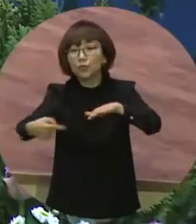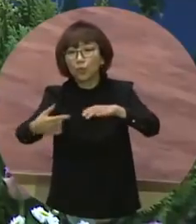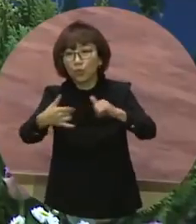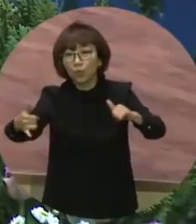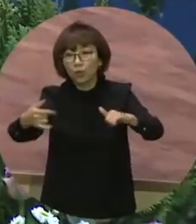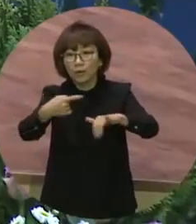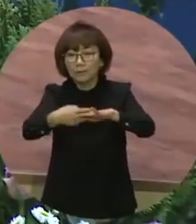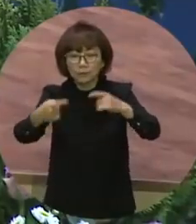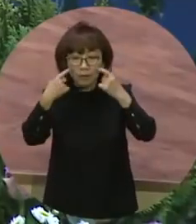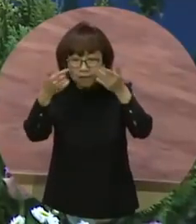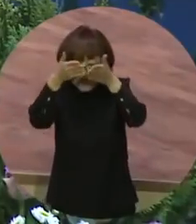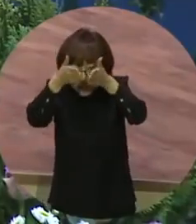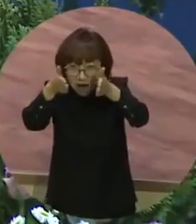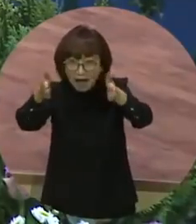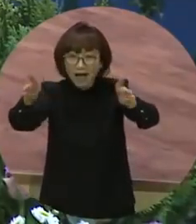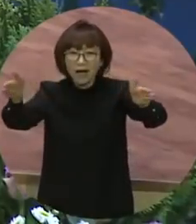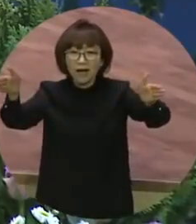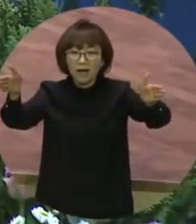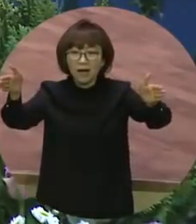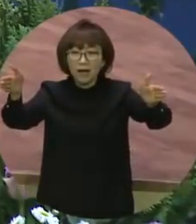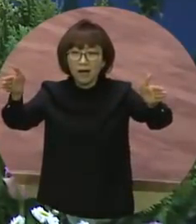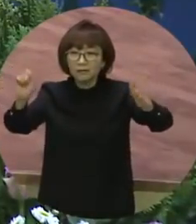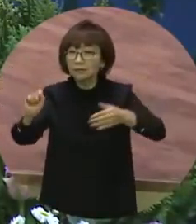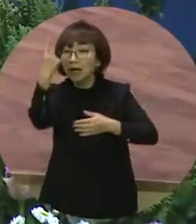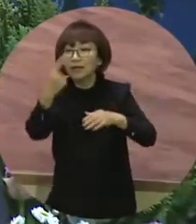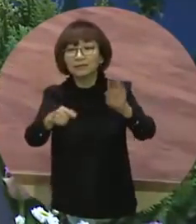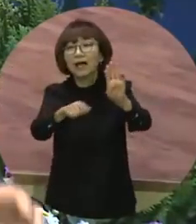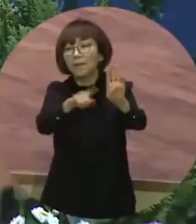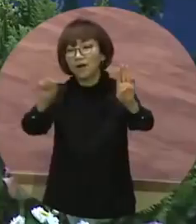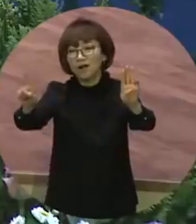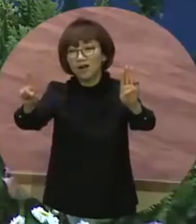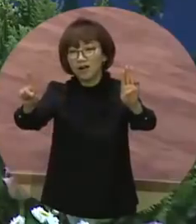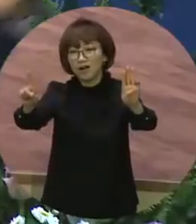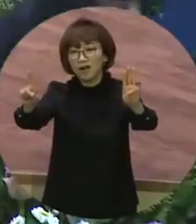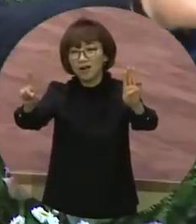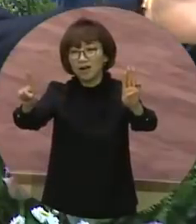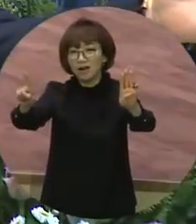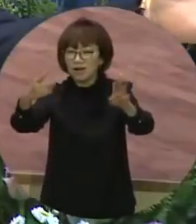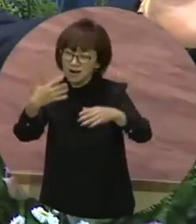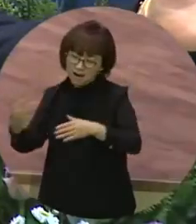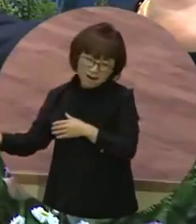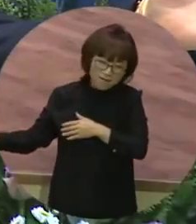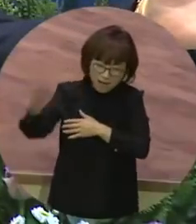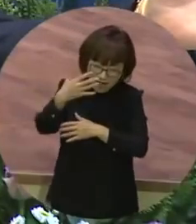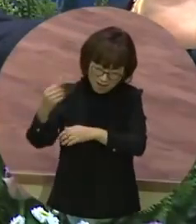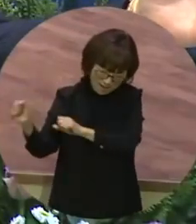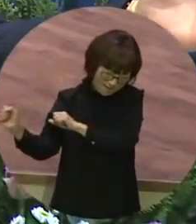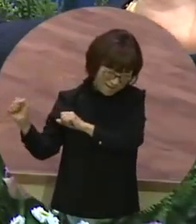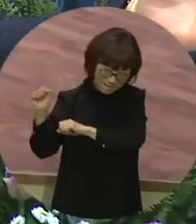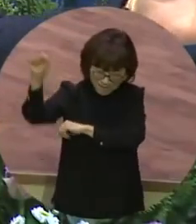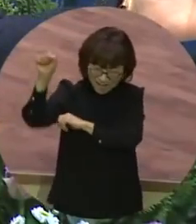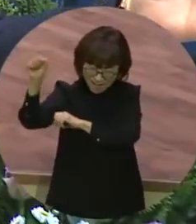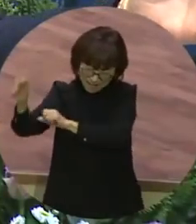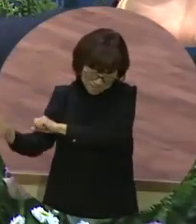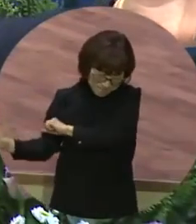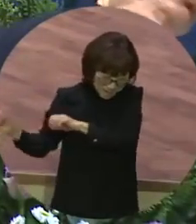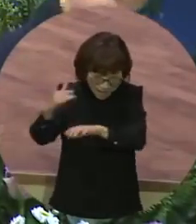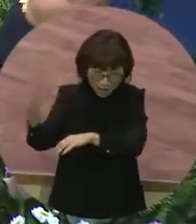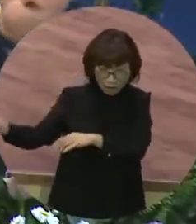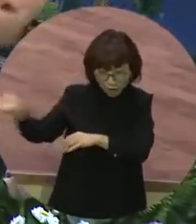확 옮겨간 거지. 유일하게 3.1 운동이에요. 3.1 운동 이후에 나를 벗어날 수 있는 나라를